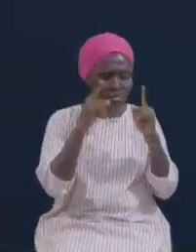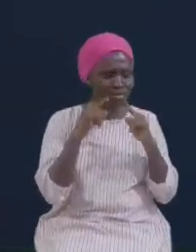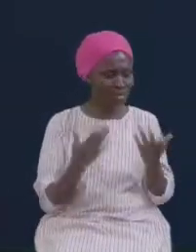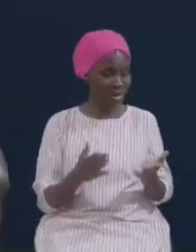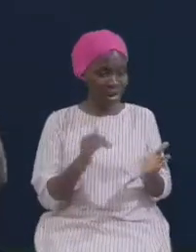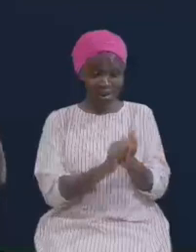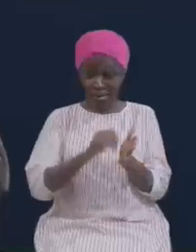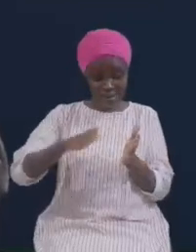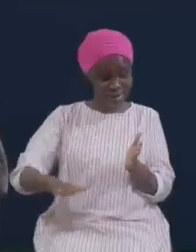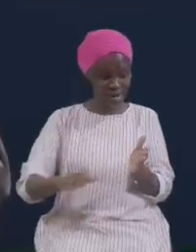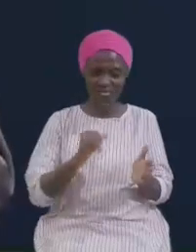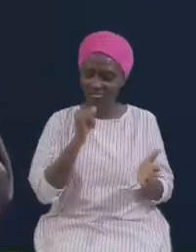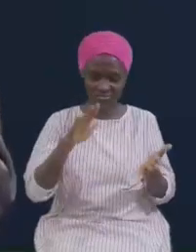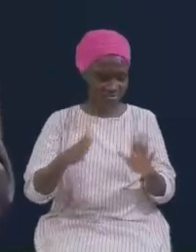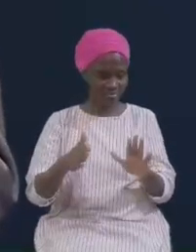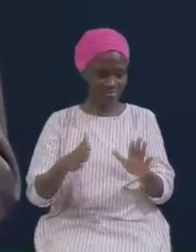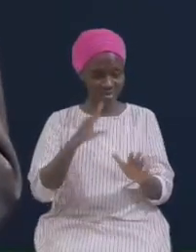L'enfant n'est pas mort.